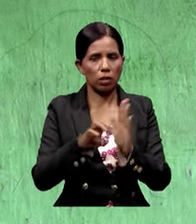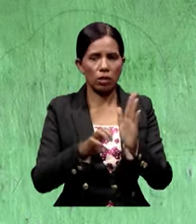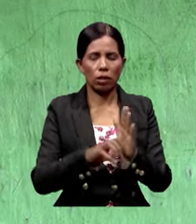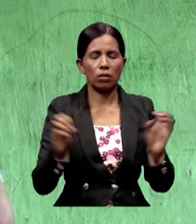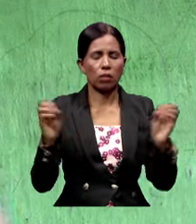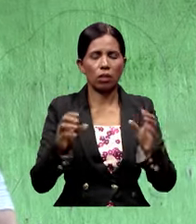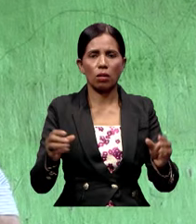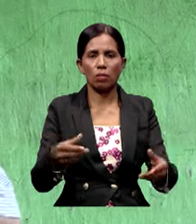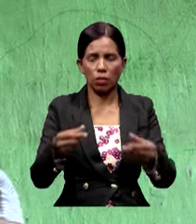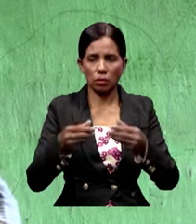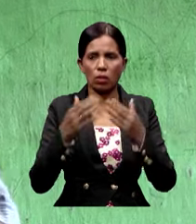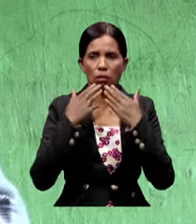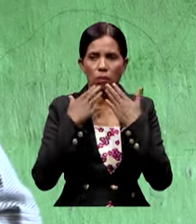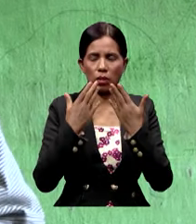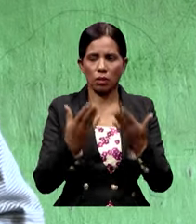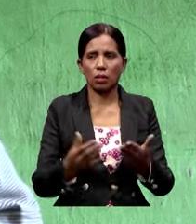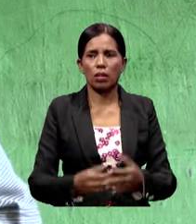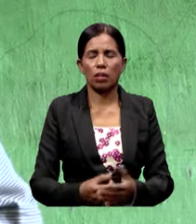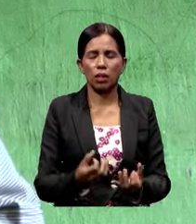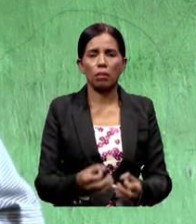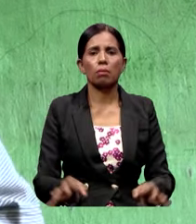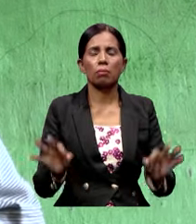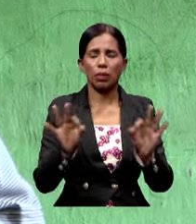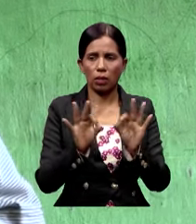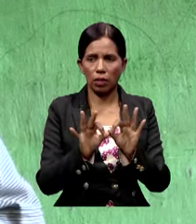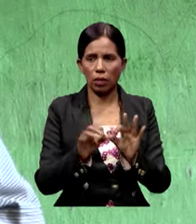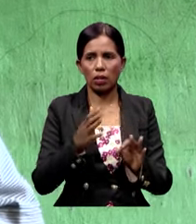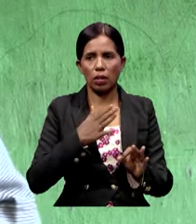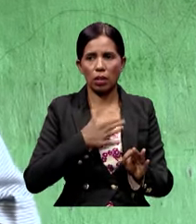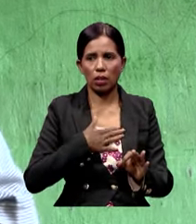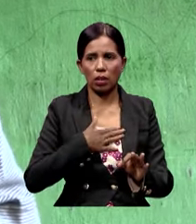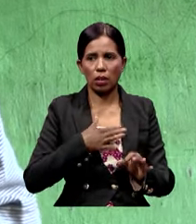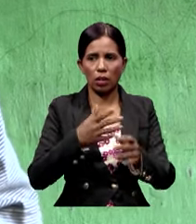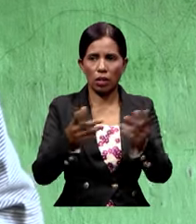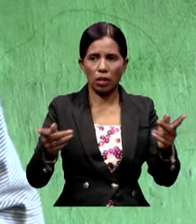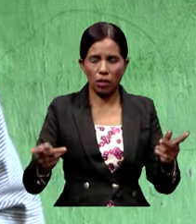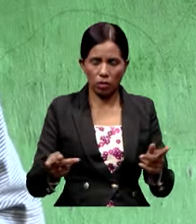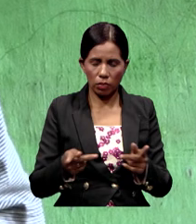hau gara des penti hau ne kintali isur salbra